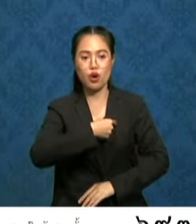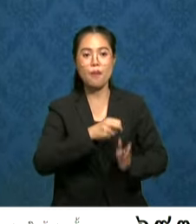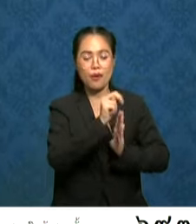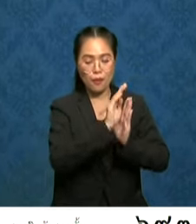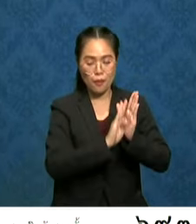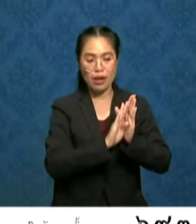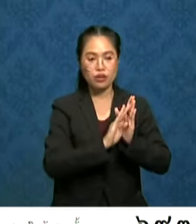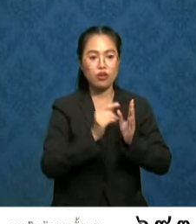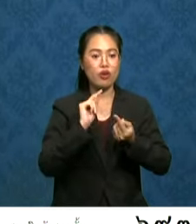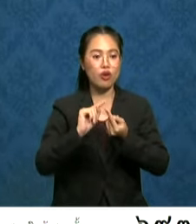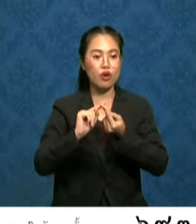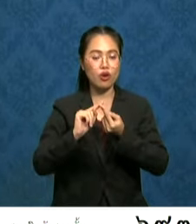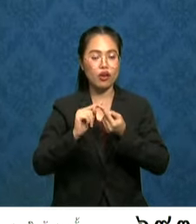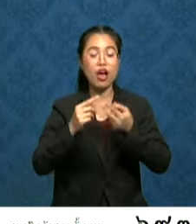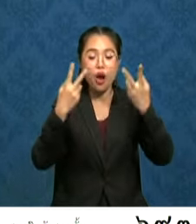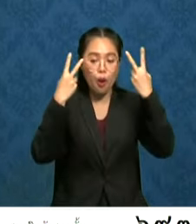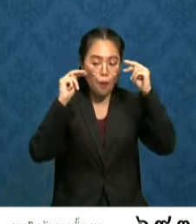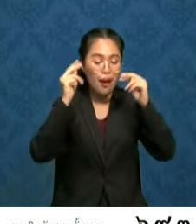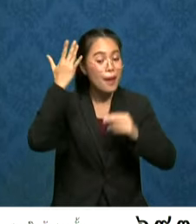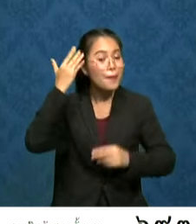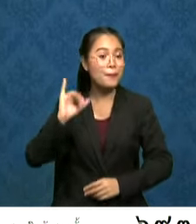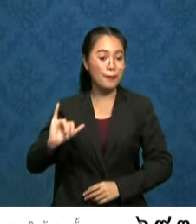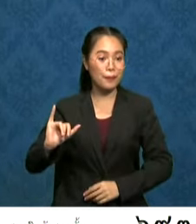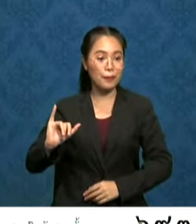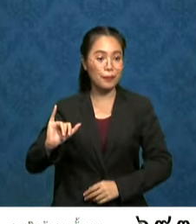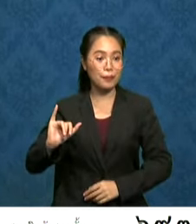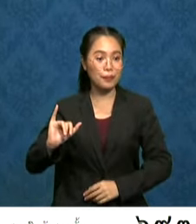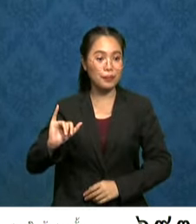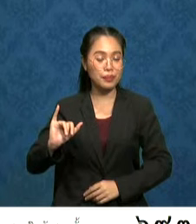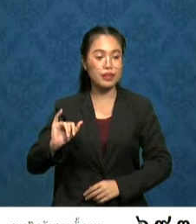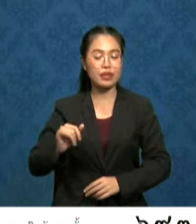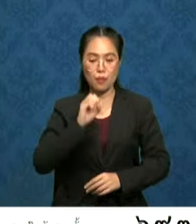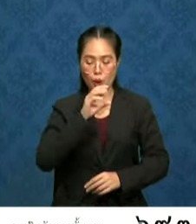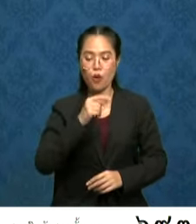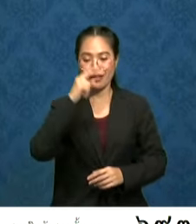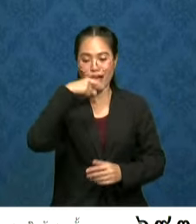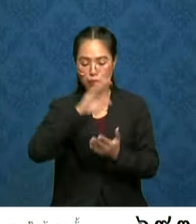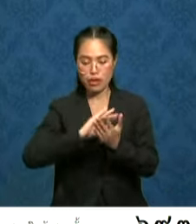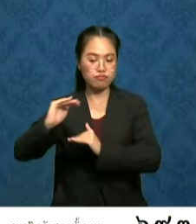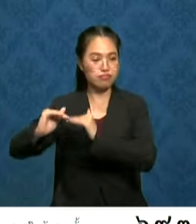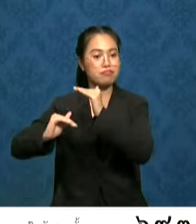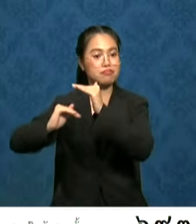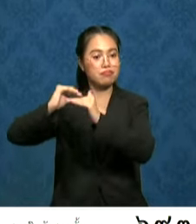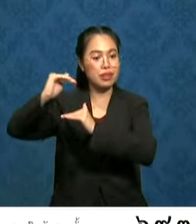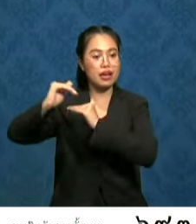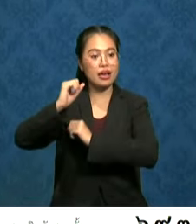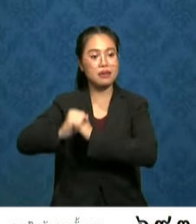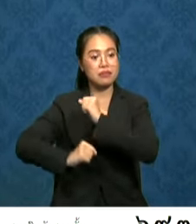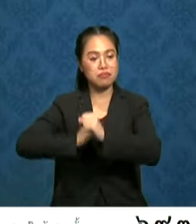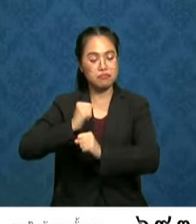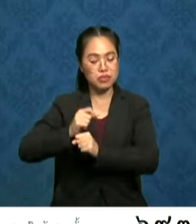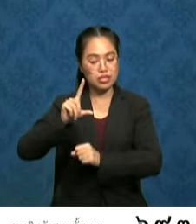ยิ่งลักษณ์นะคะเอ่อในส่วนของเ่ออันที่ 2จากทางขวานะคะที่บอกว่าประเทศไทยเป็นประเทศที่พัฒนาแล้วในศตวรรษที่ 21นี่